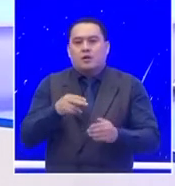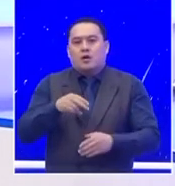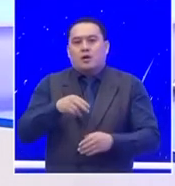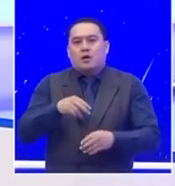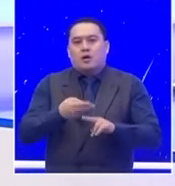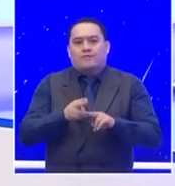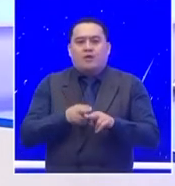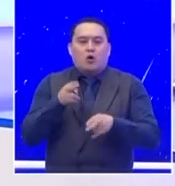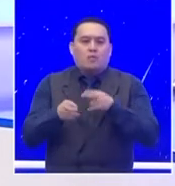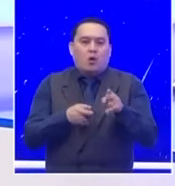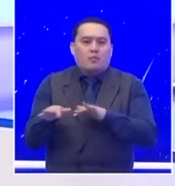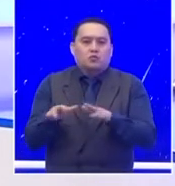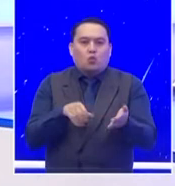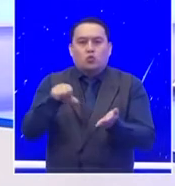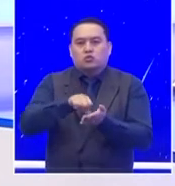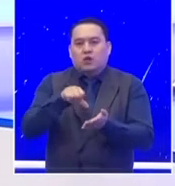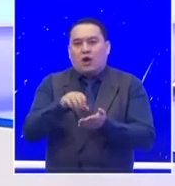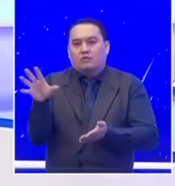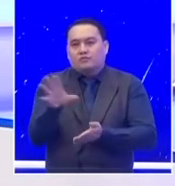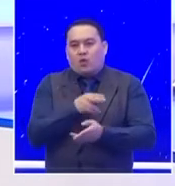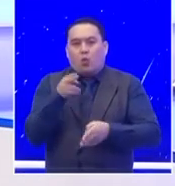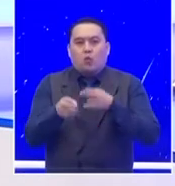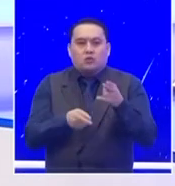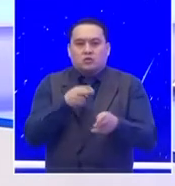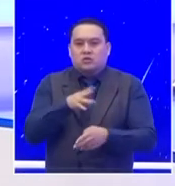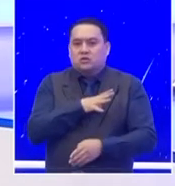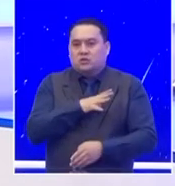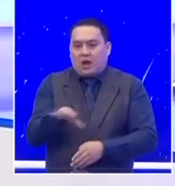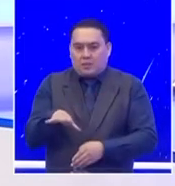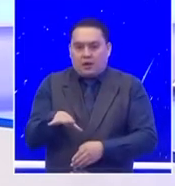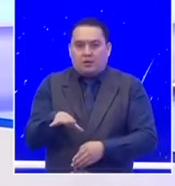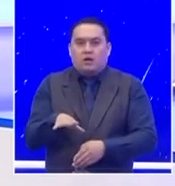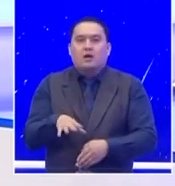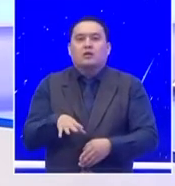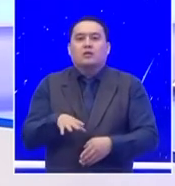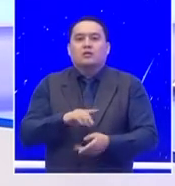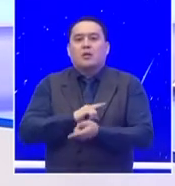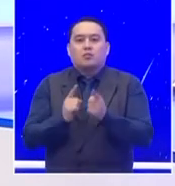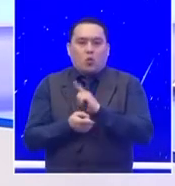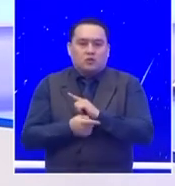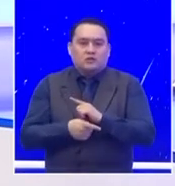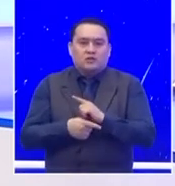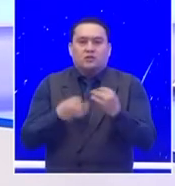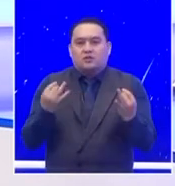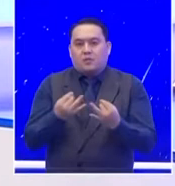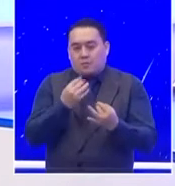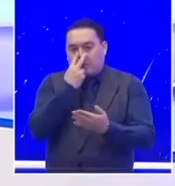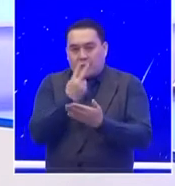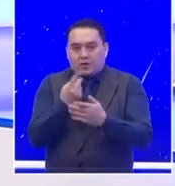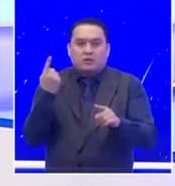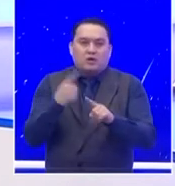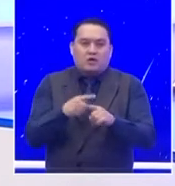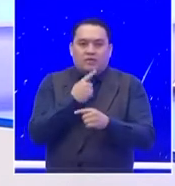боевой операции. Никто из присутствующих и участников операции не пострадал. Напротив, захват противника,